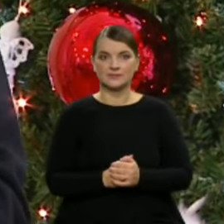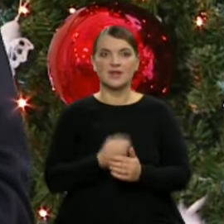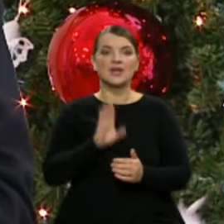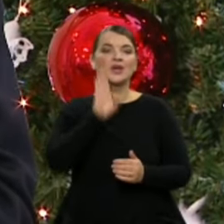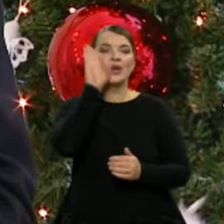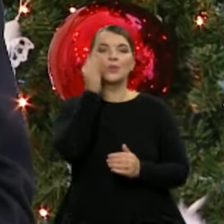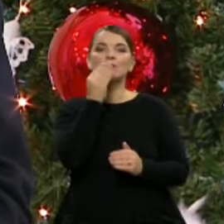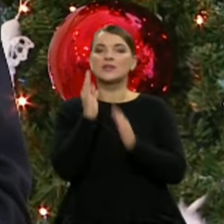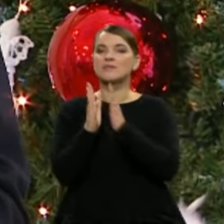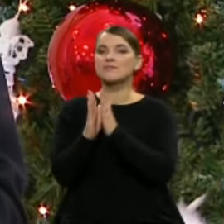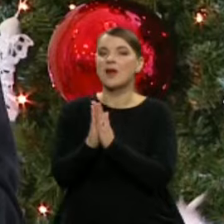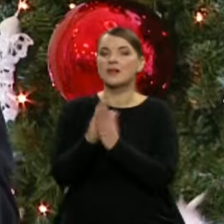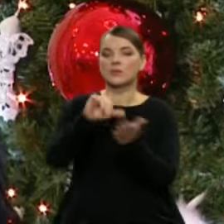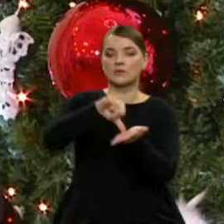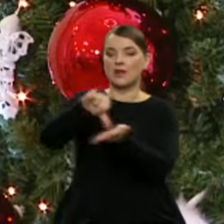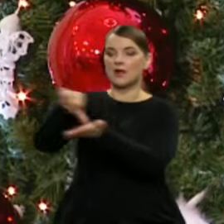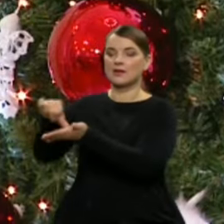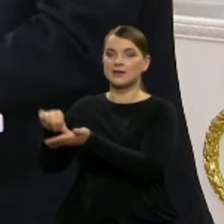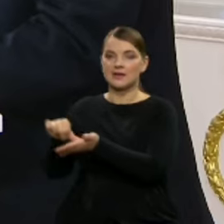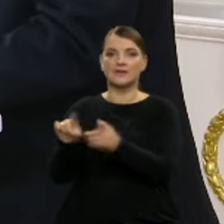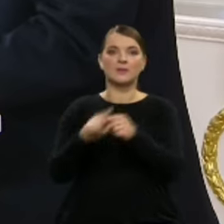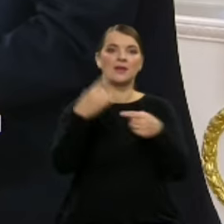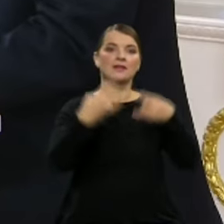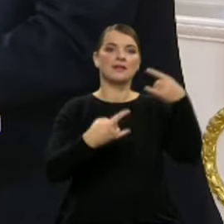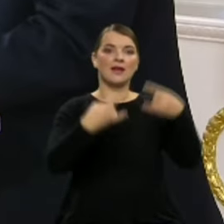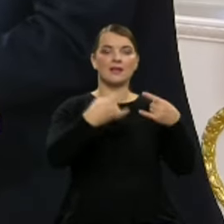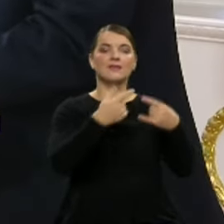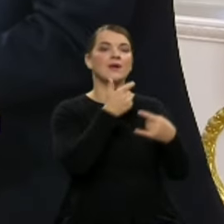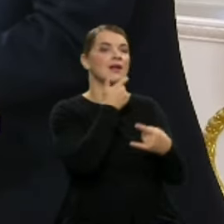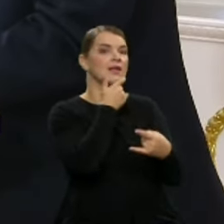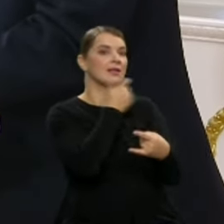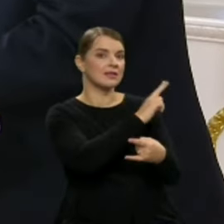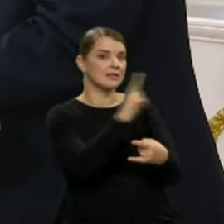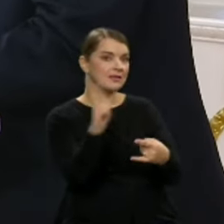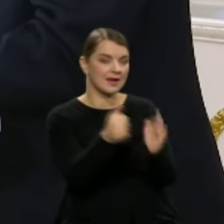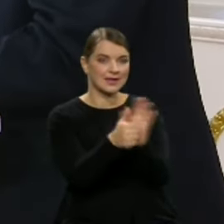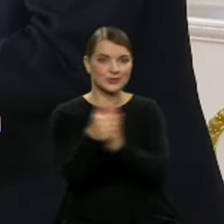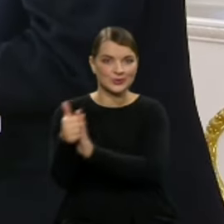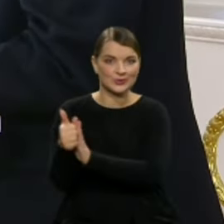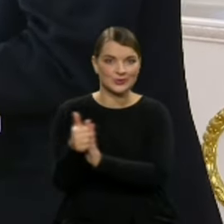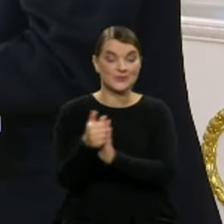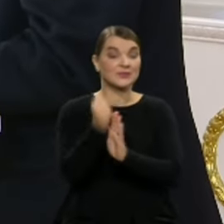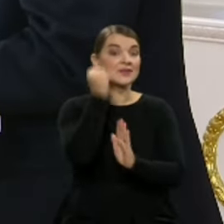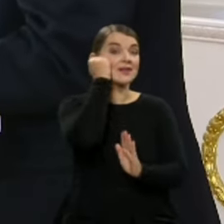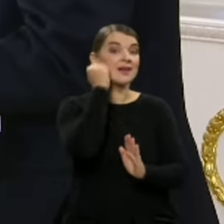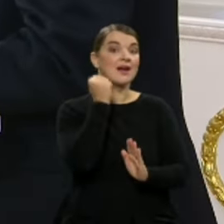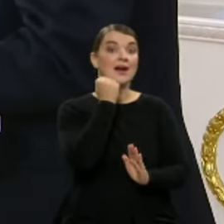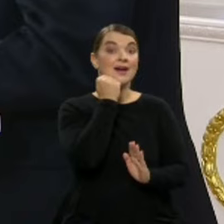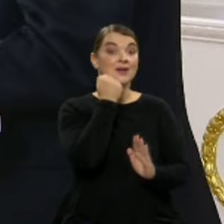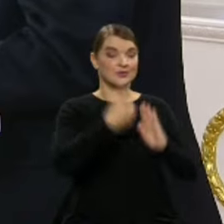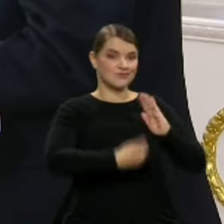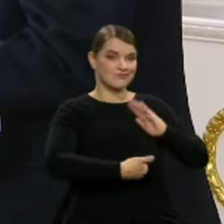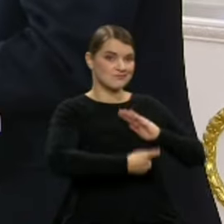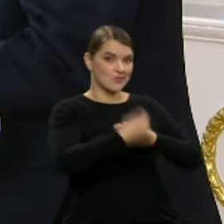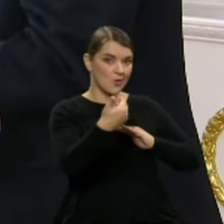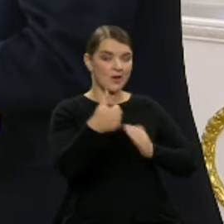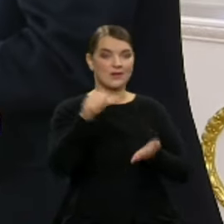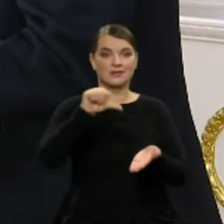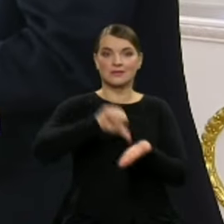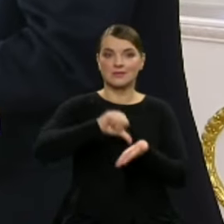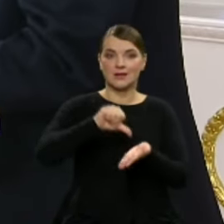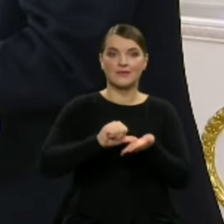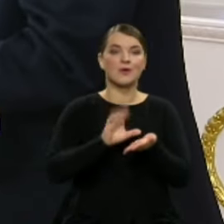pusryčių dalyviai, televizijos žiūrovai. Dėkoju Jums, ekscelencija, už pakvietimą dalyvauti